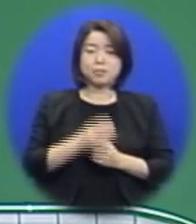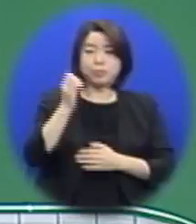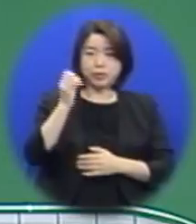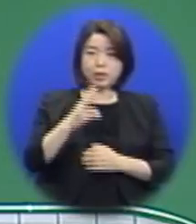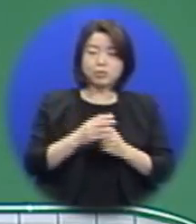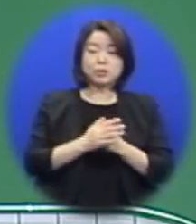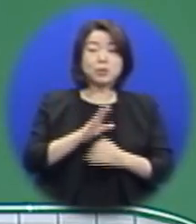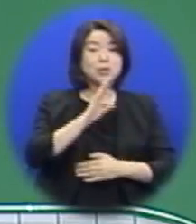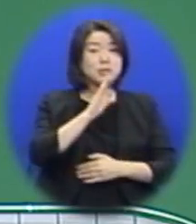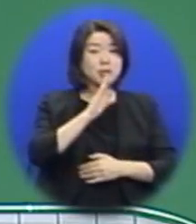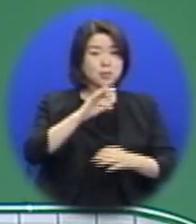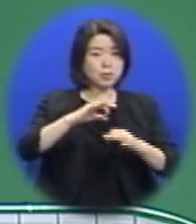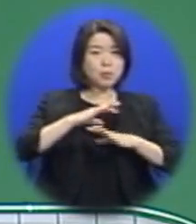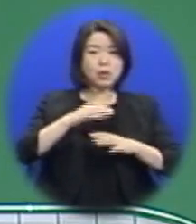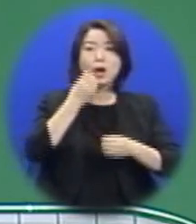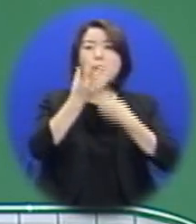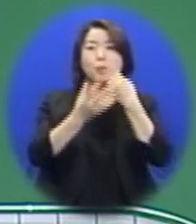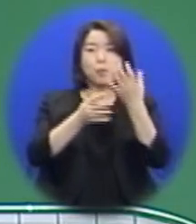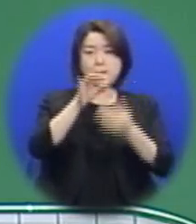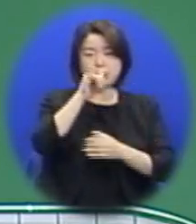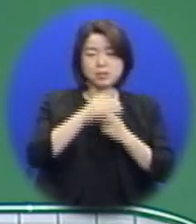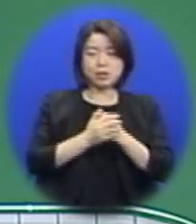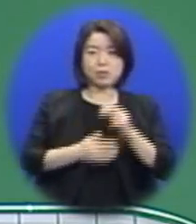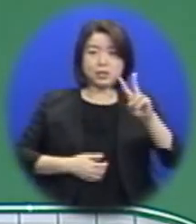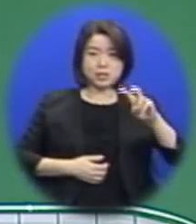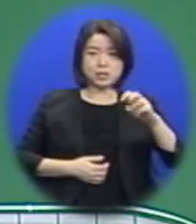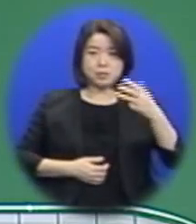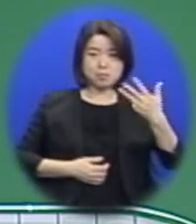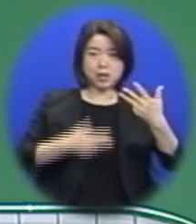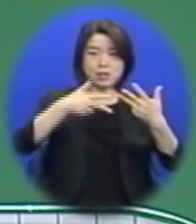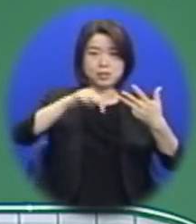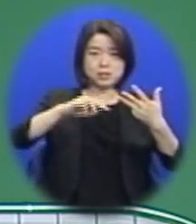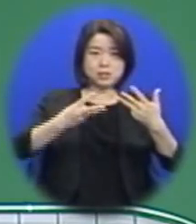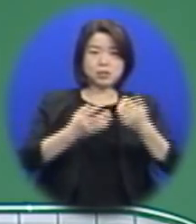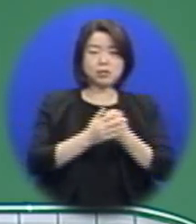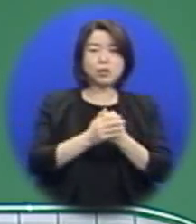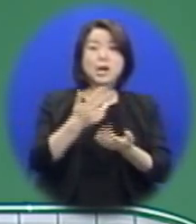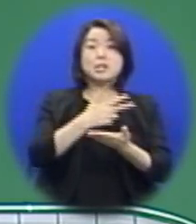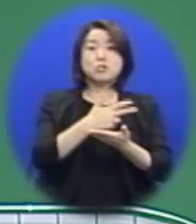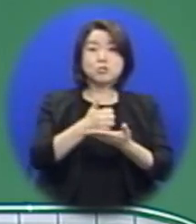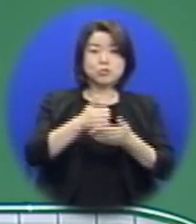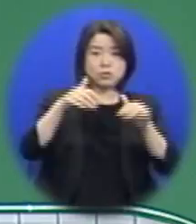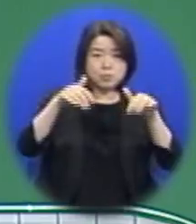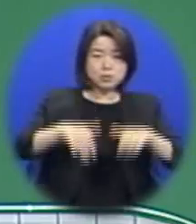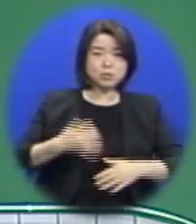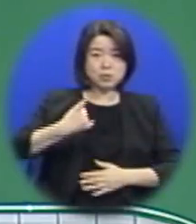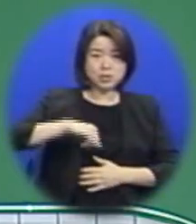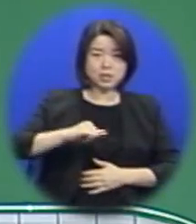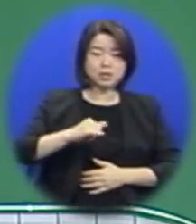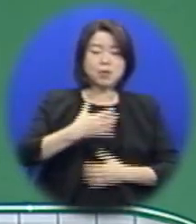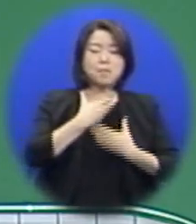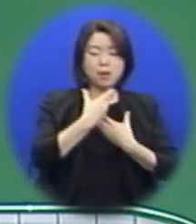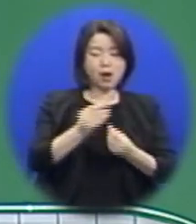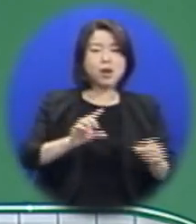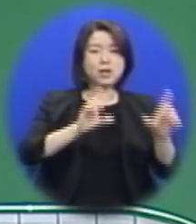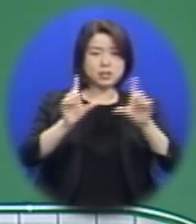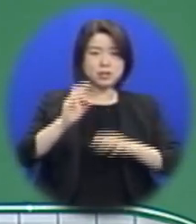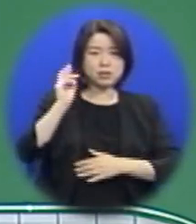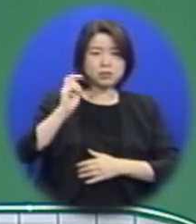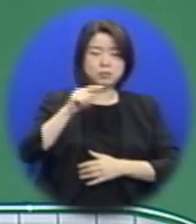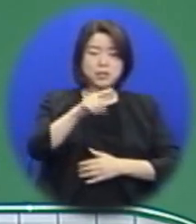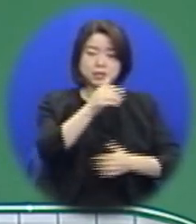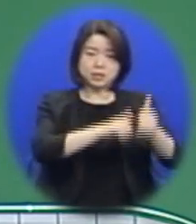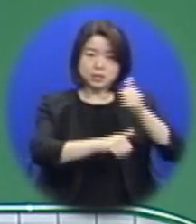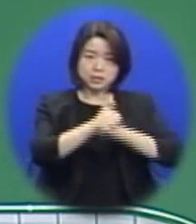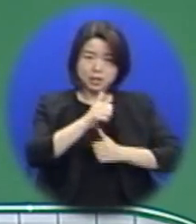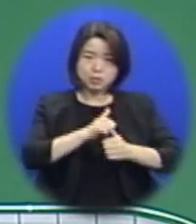그리고는 참 놀라운 고백을 합니다. 28절에 주님의 종들의 자녀는 평안하게 살 것이며 그